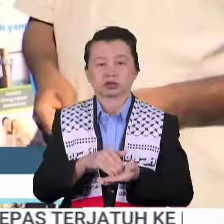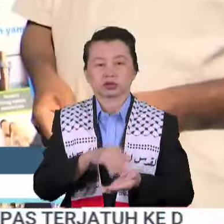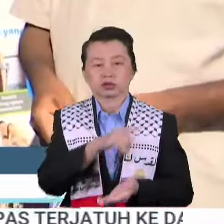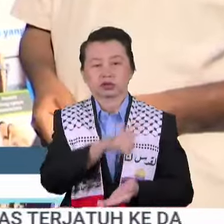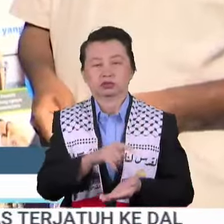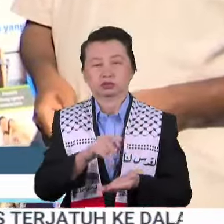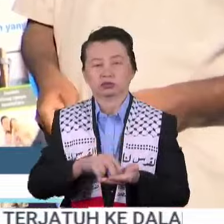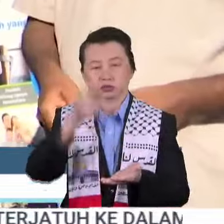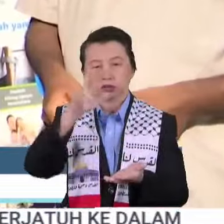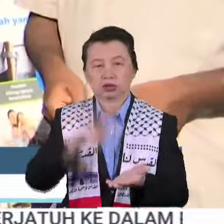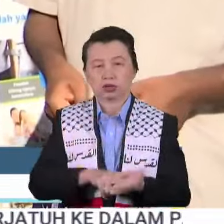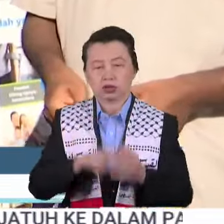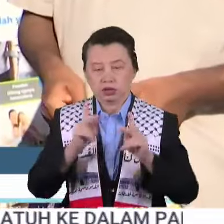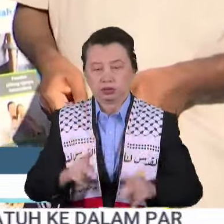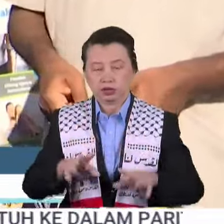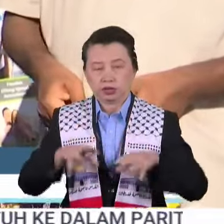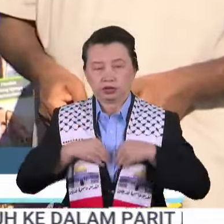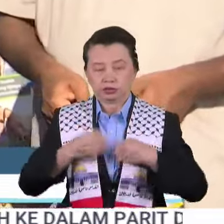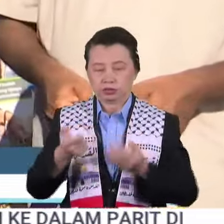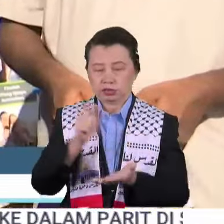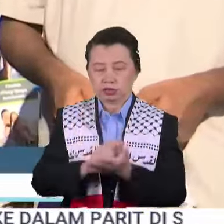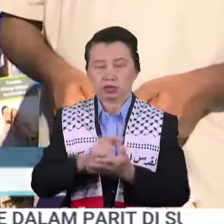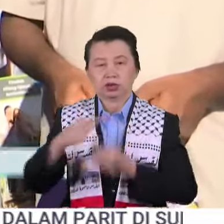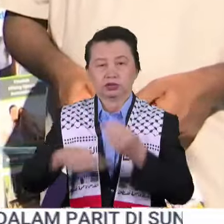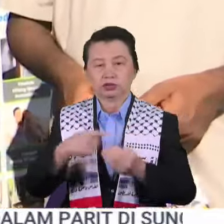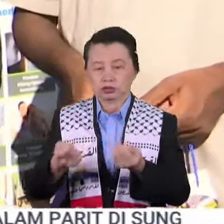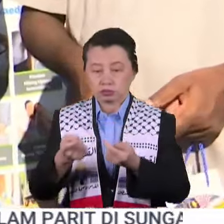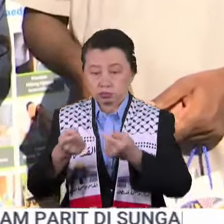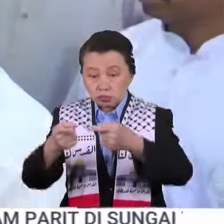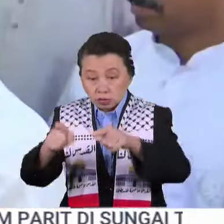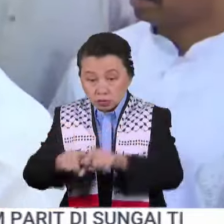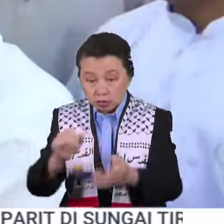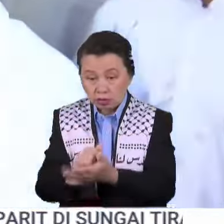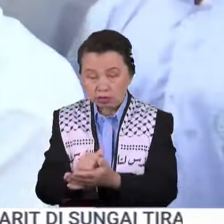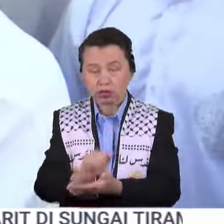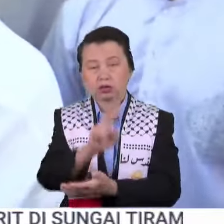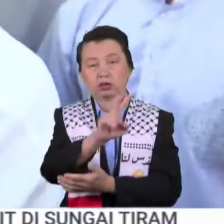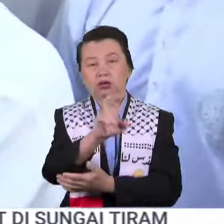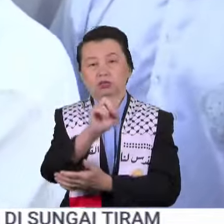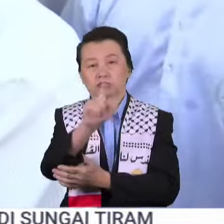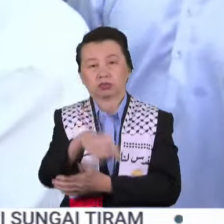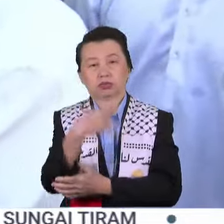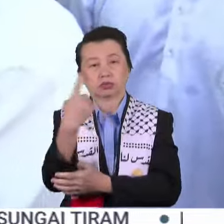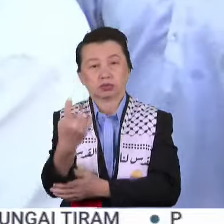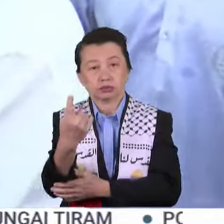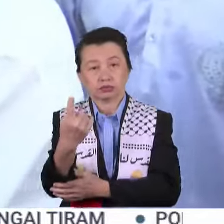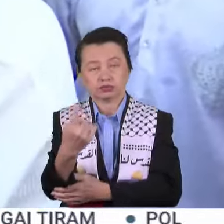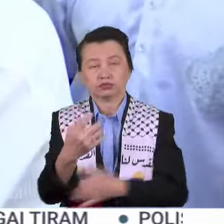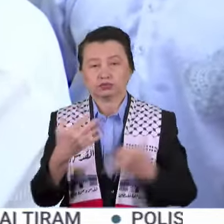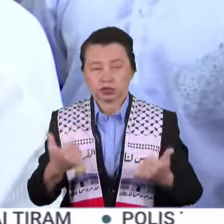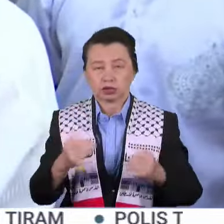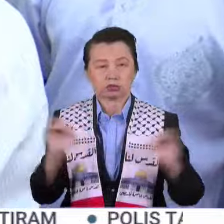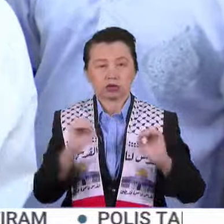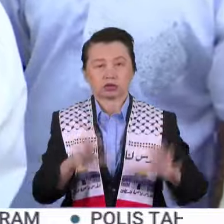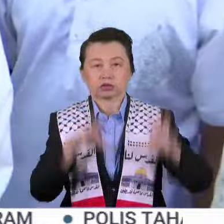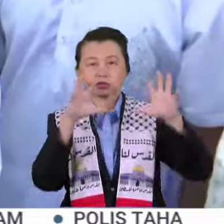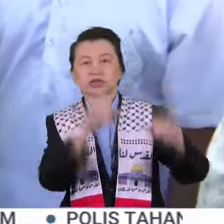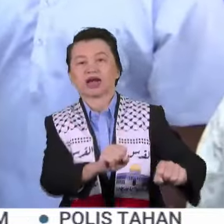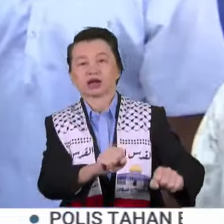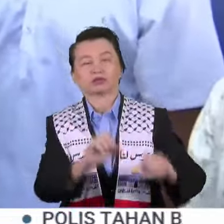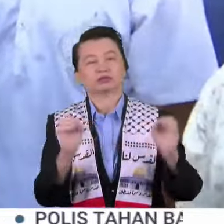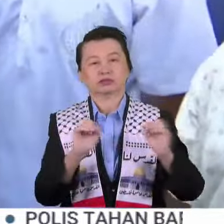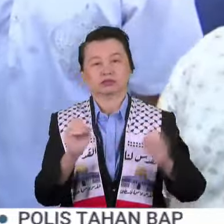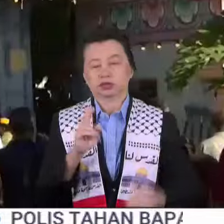Hamzah mengesahkan pihaknya menerima laporan berhubung kejadian tersebut pada 20 Januari lalu. Setakat ini tiada tangkapan